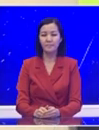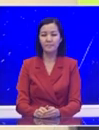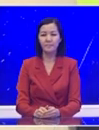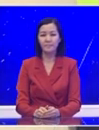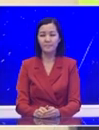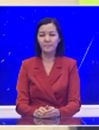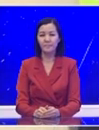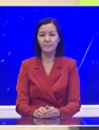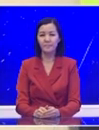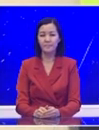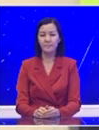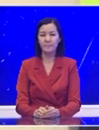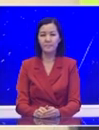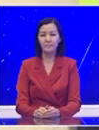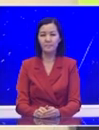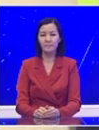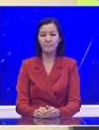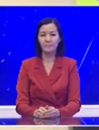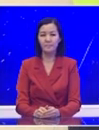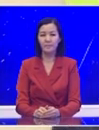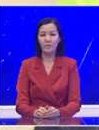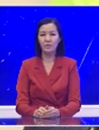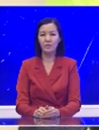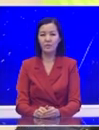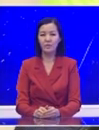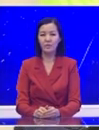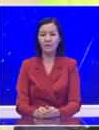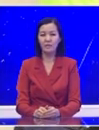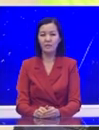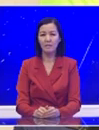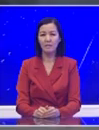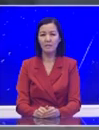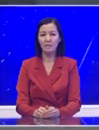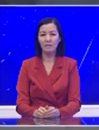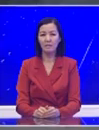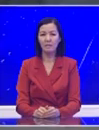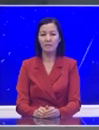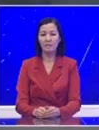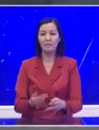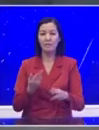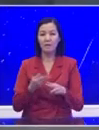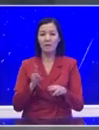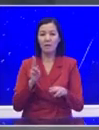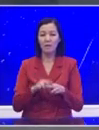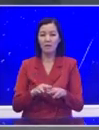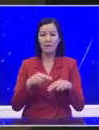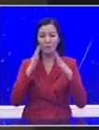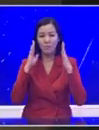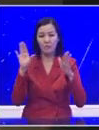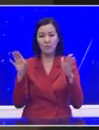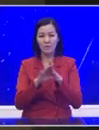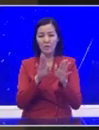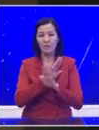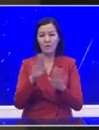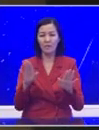перчатками, не посещать общественных мест массового скопления людей. Алайда бұл кеңестерге құлақ аспайтындар жоқ